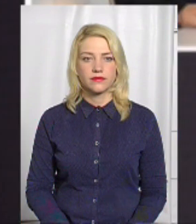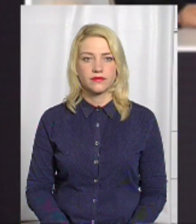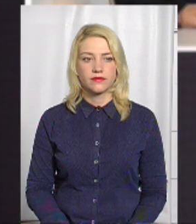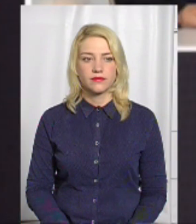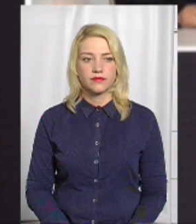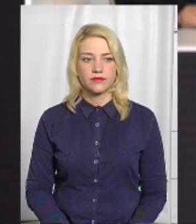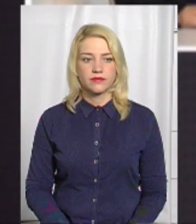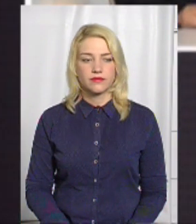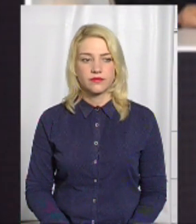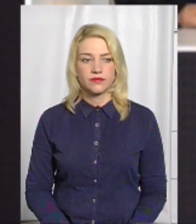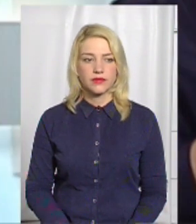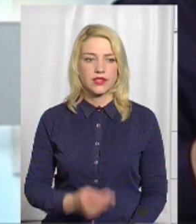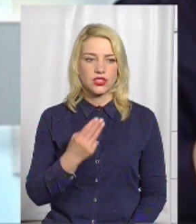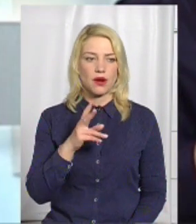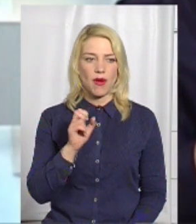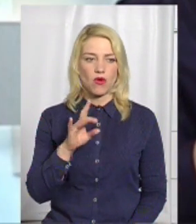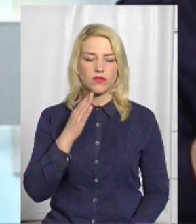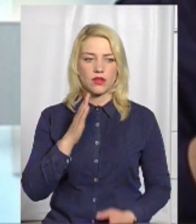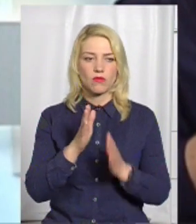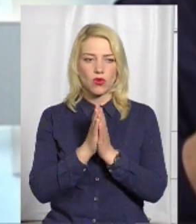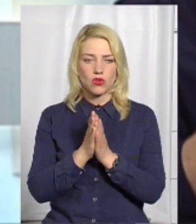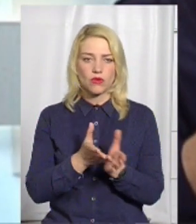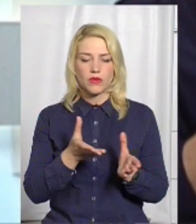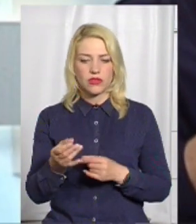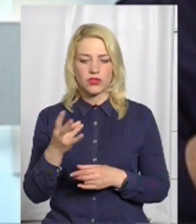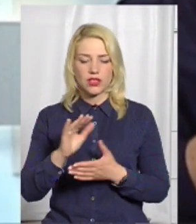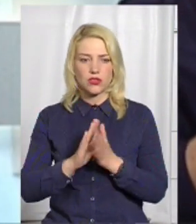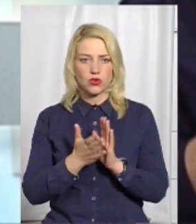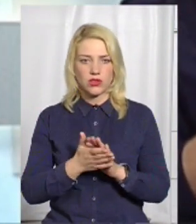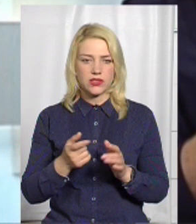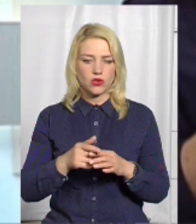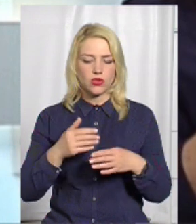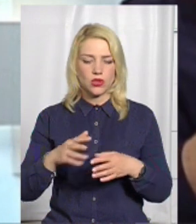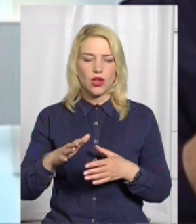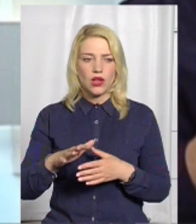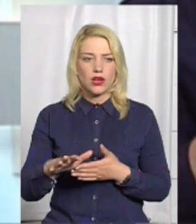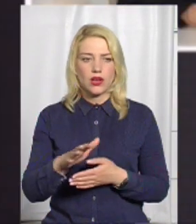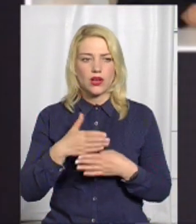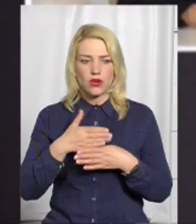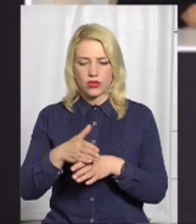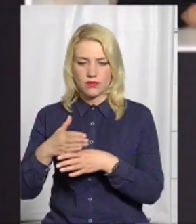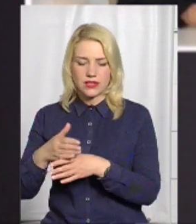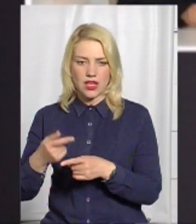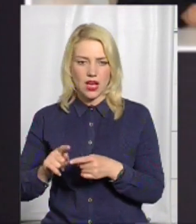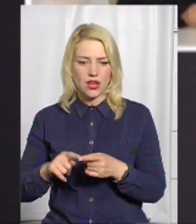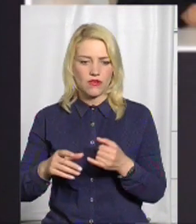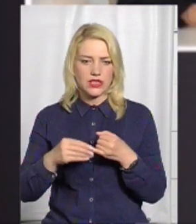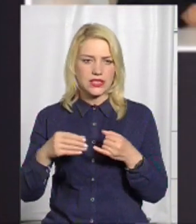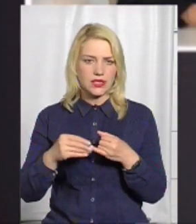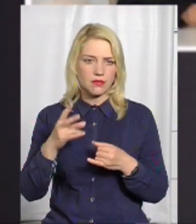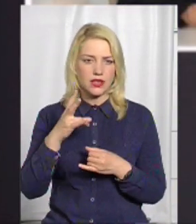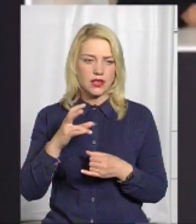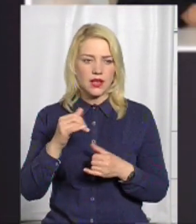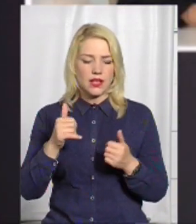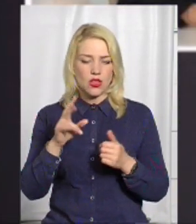Сергій Шпаковський запитує. Прошу вплинути на ситуацію з розбазарюванням земель державної власності біля річки Дністер, зокрема в Новушицькому